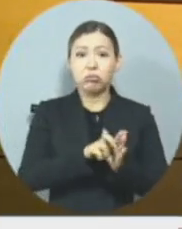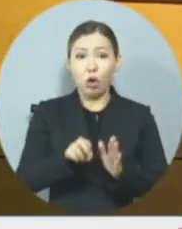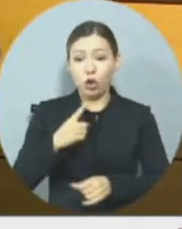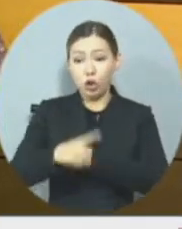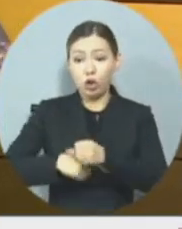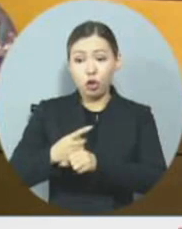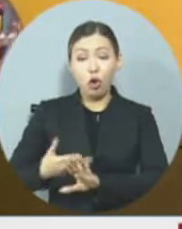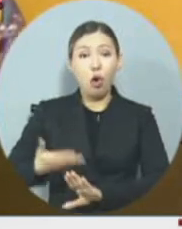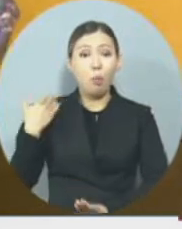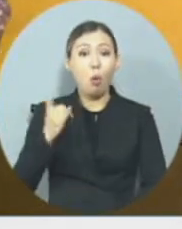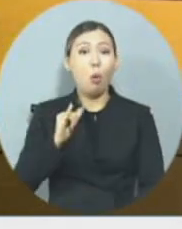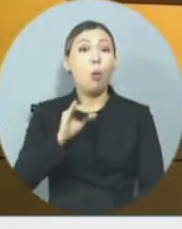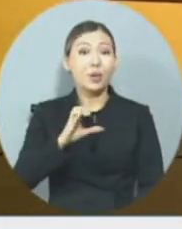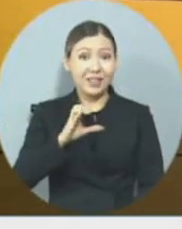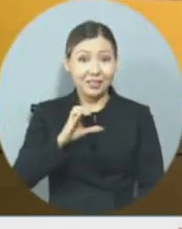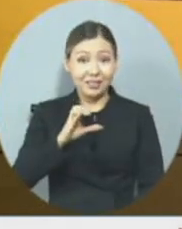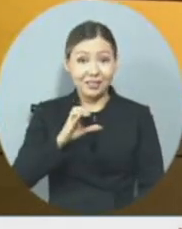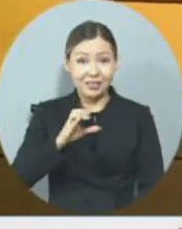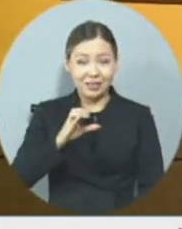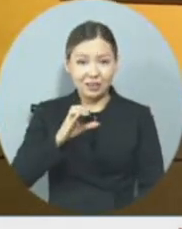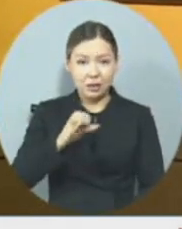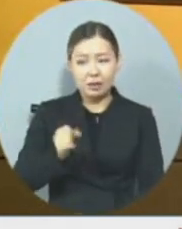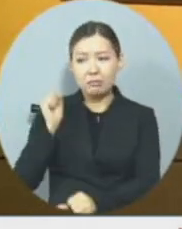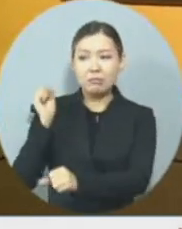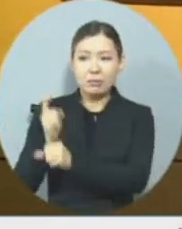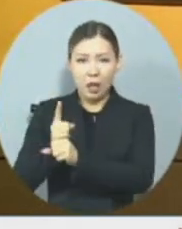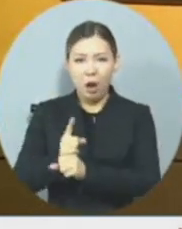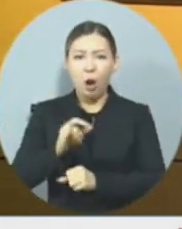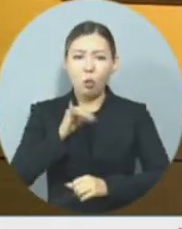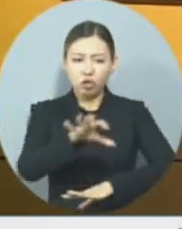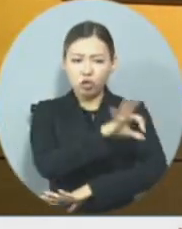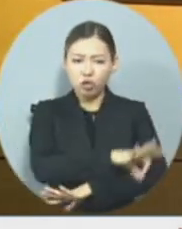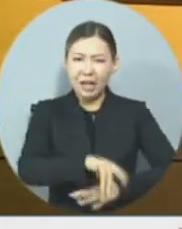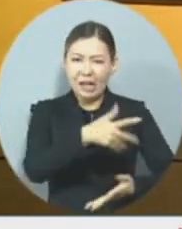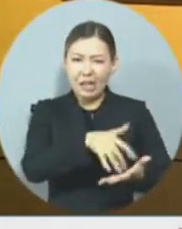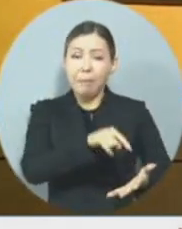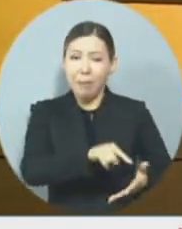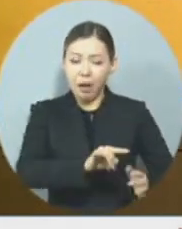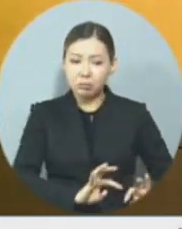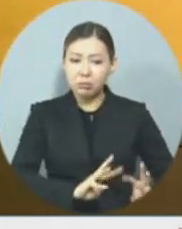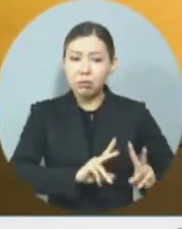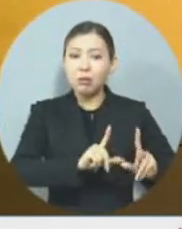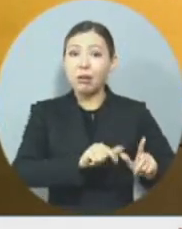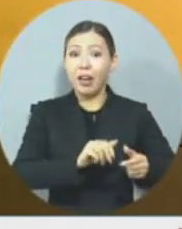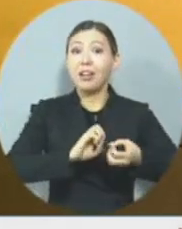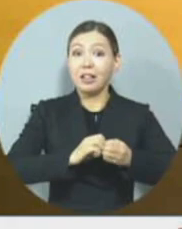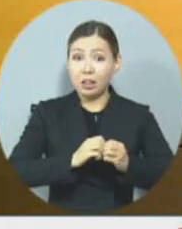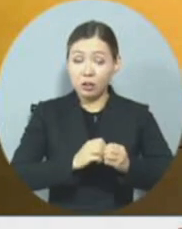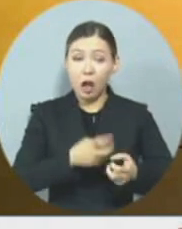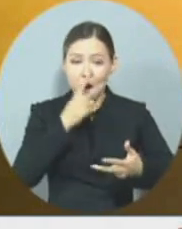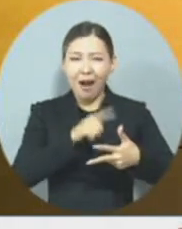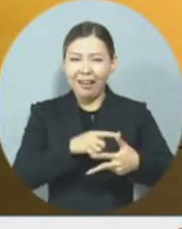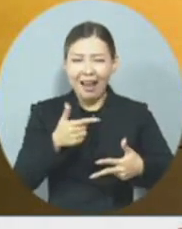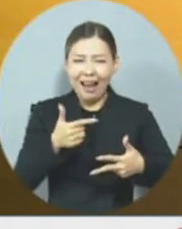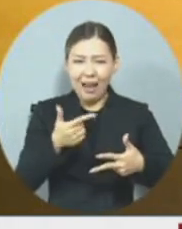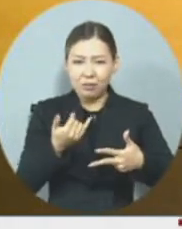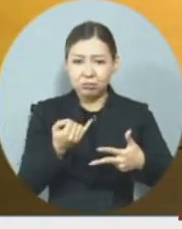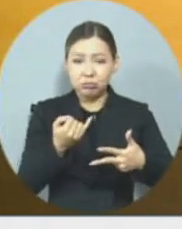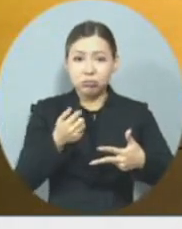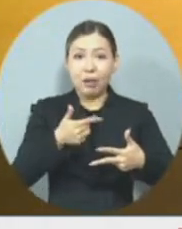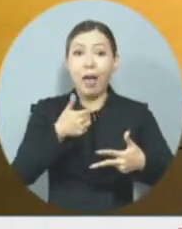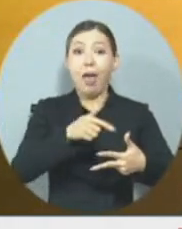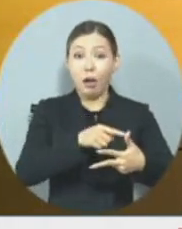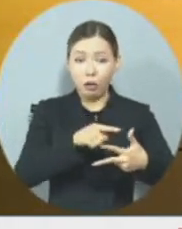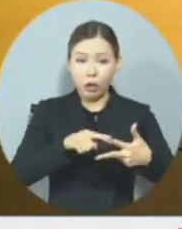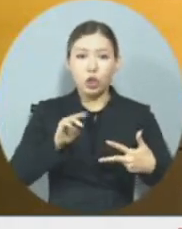усны газраас захиалгаар бүрд нуурын усыг сэргээх төсөл явцсан. За ер нь бол хайртан го бүрд нуур нь боломжтой болсон. За тосон нуур